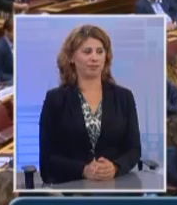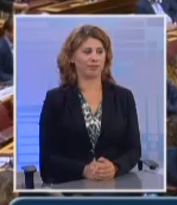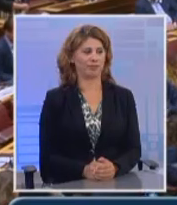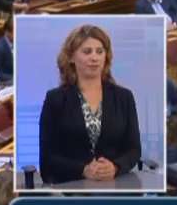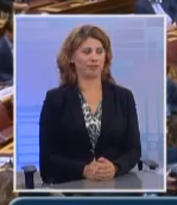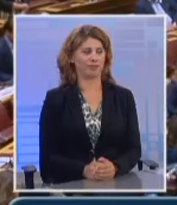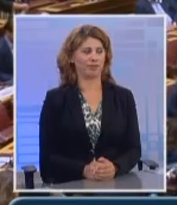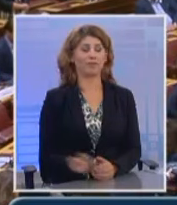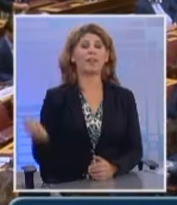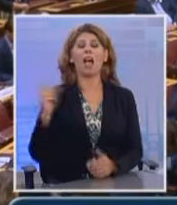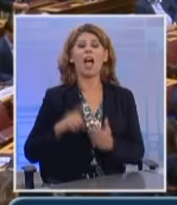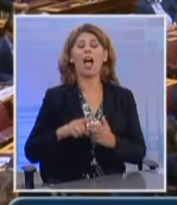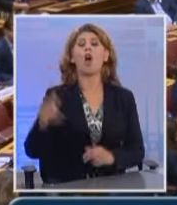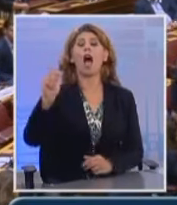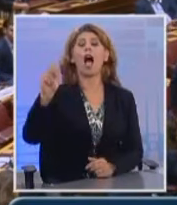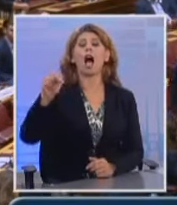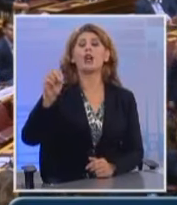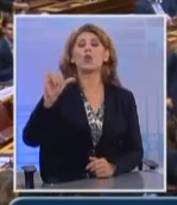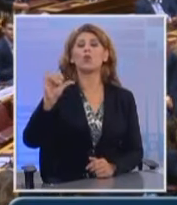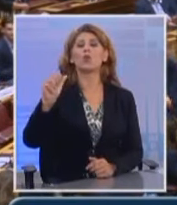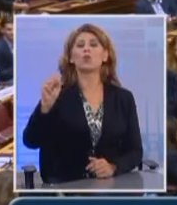Και Ανουσάκη Ελένη.